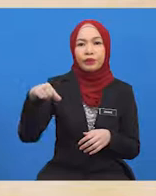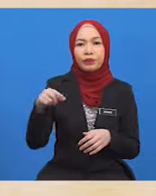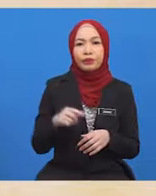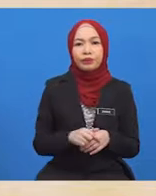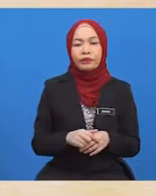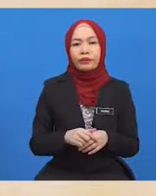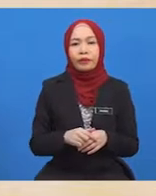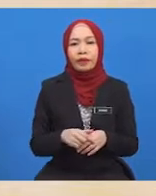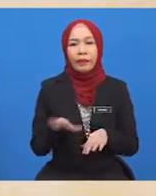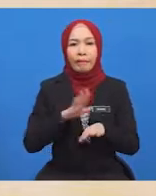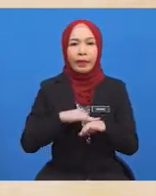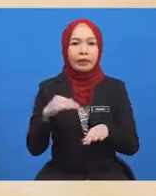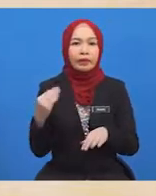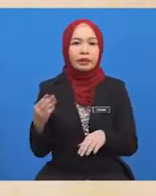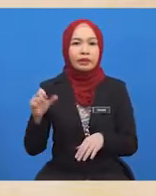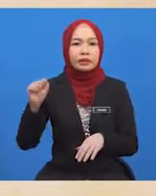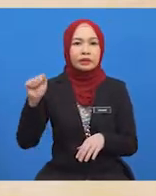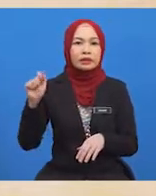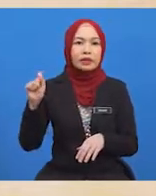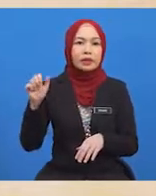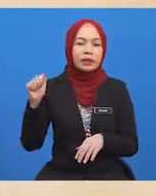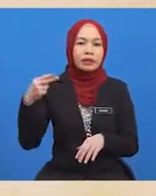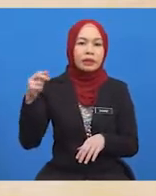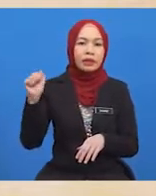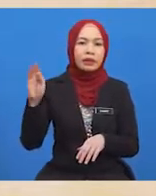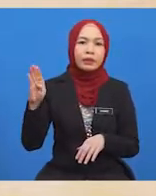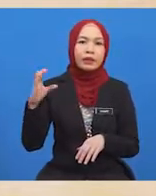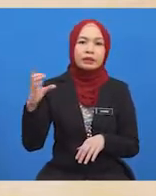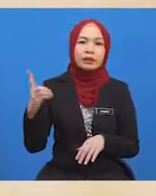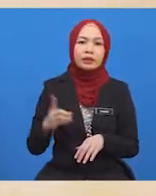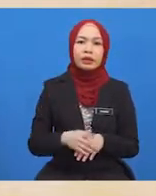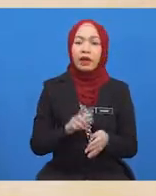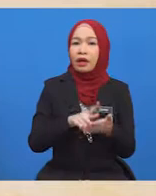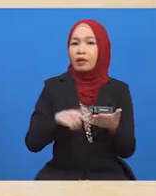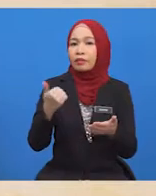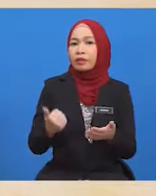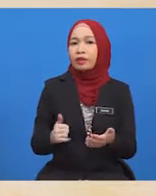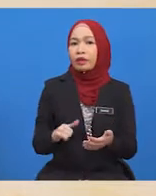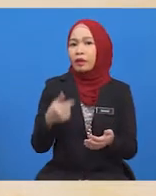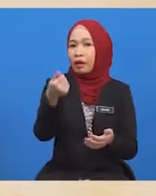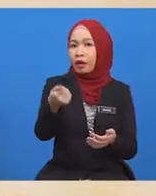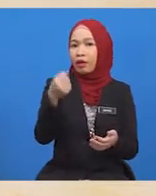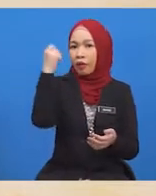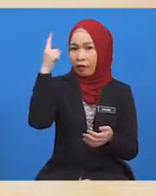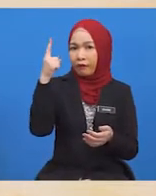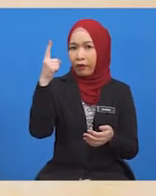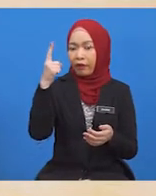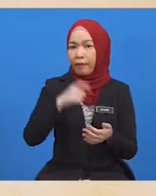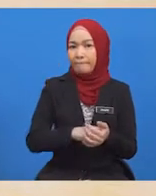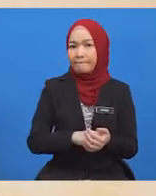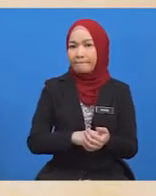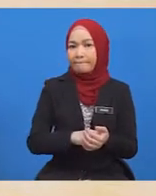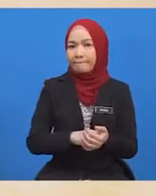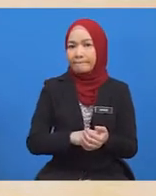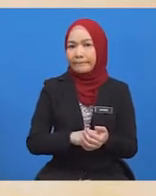Seterusnya, murid-murid, apa yang anda faham tentang unjuran ortogon? Ya, murid-murid. Unjuran